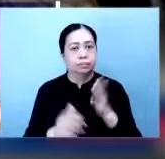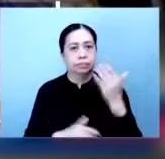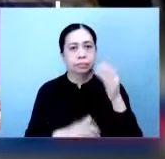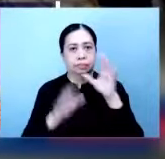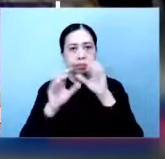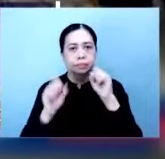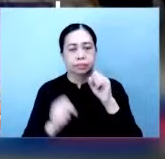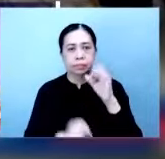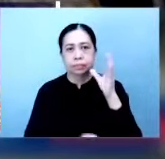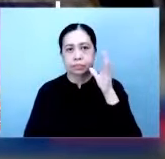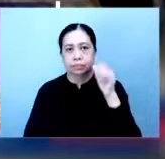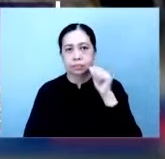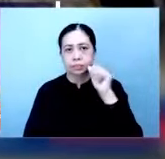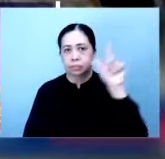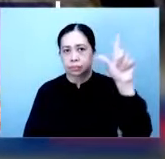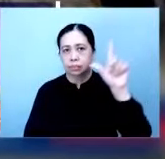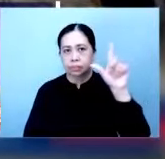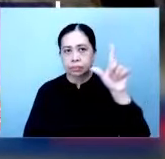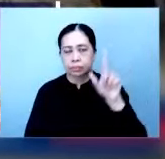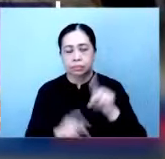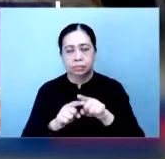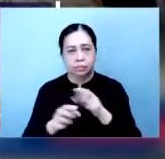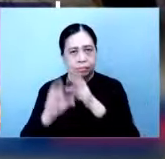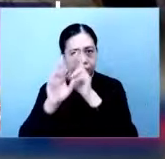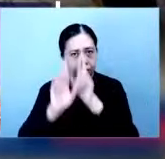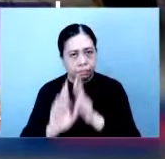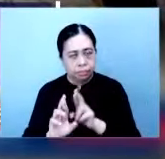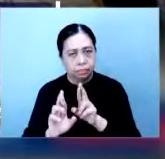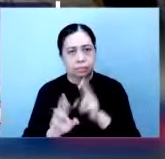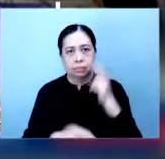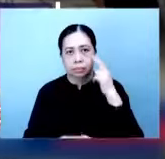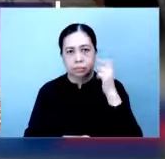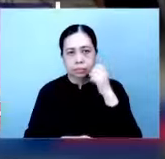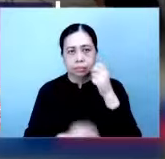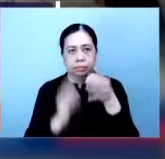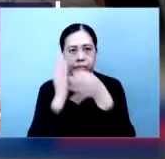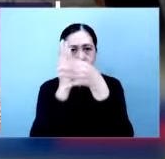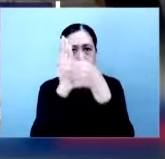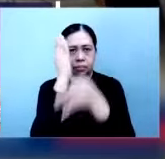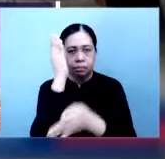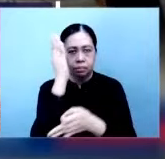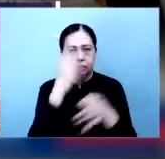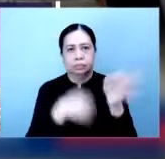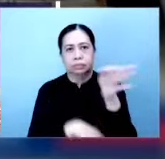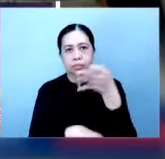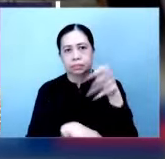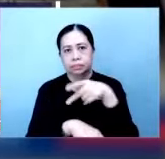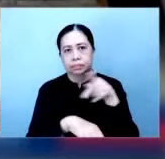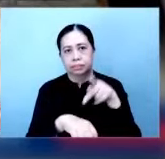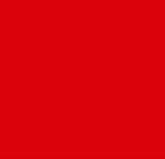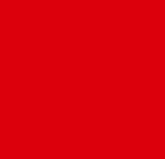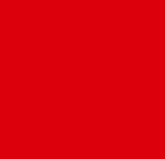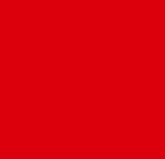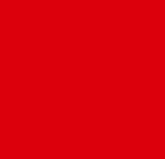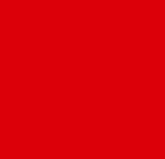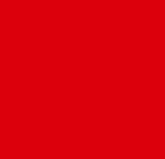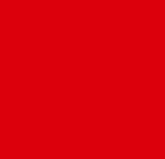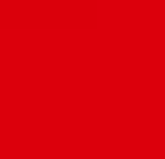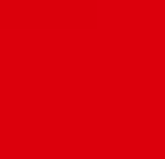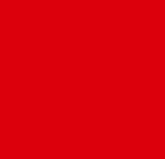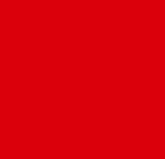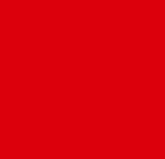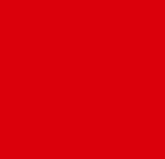Cory Aquino. Bilang pagbibigay pugay kay Sagisag, naka-half-mast ang watawat ng Pilipinas sa Senado.